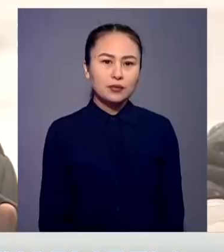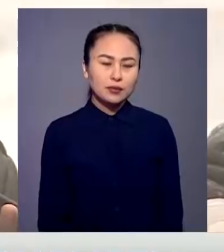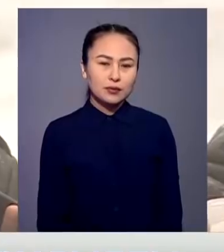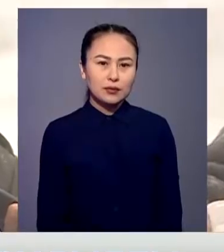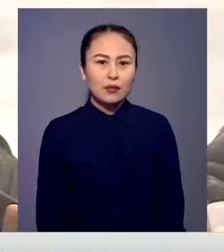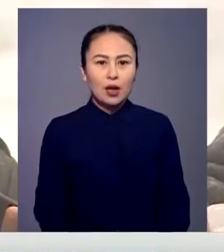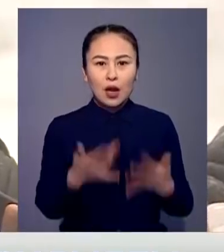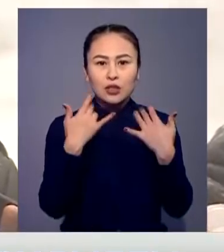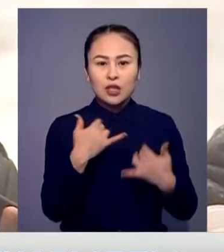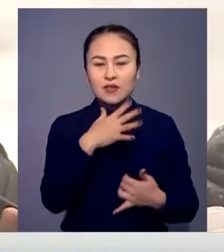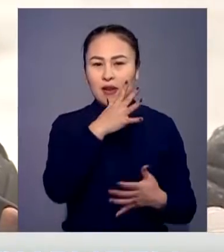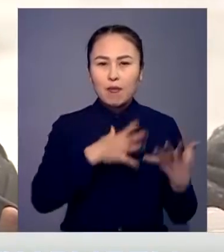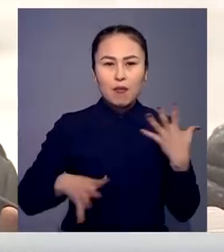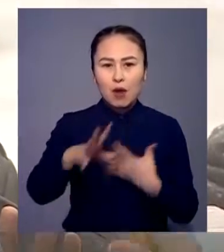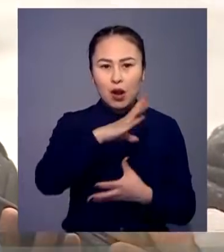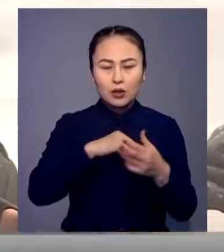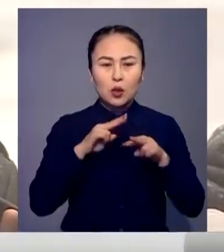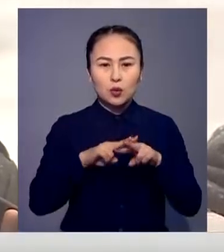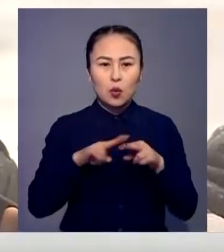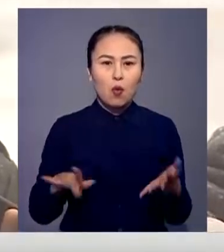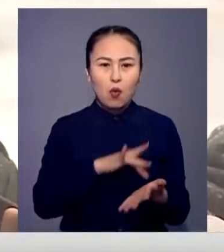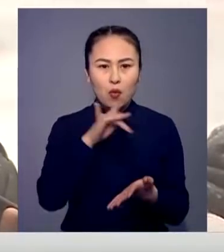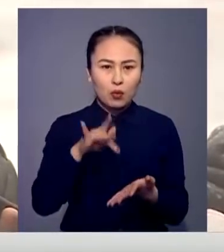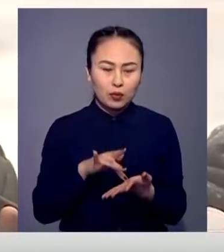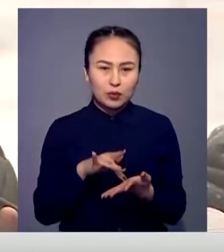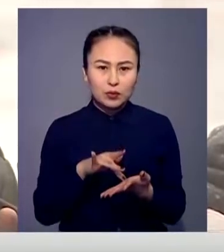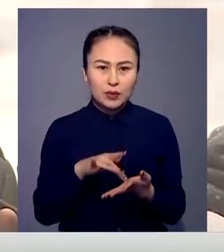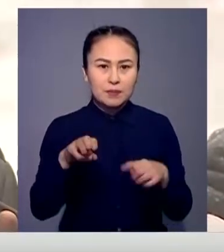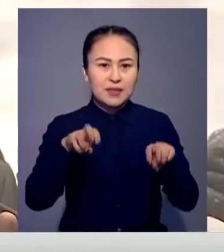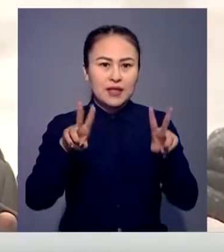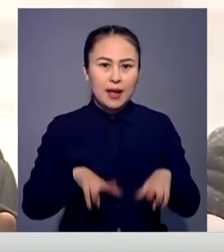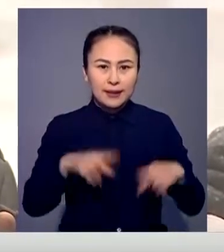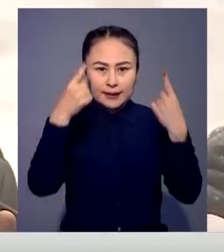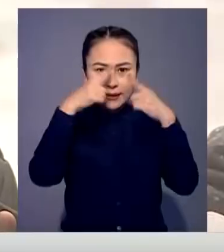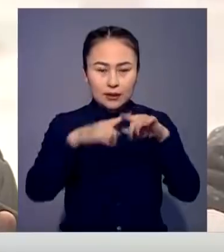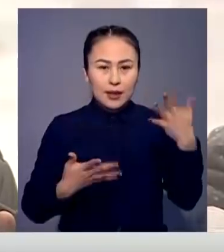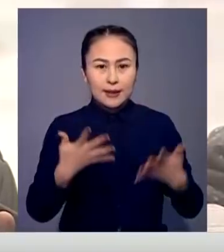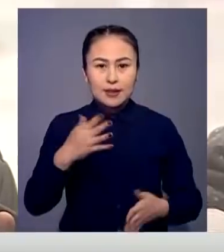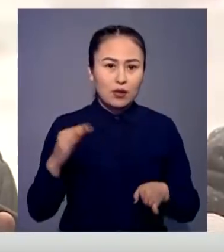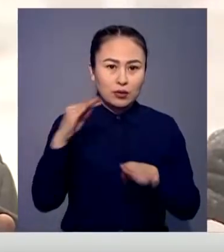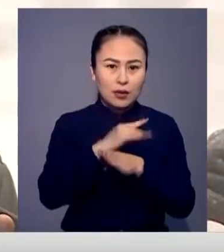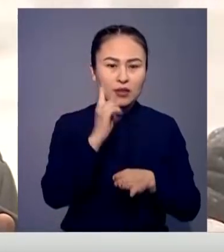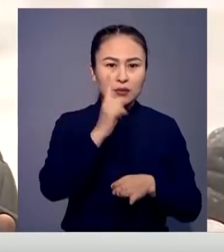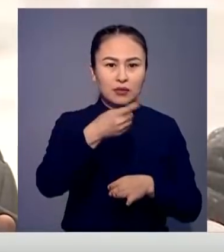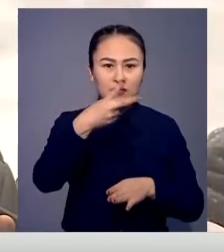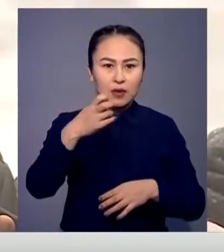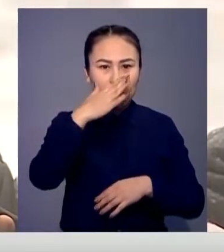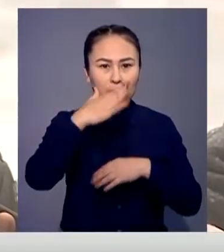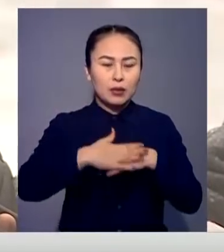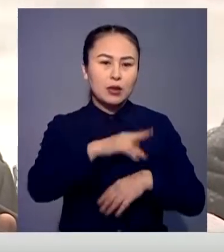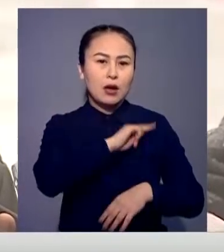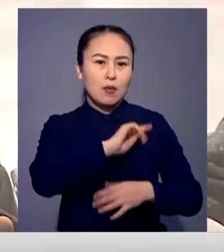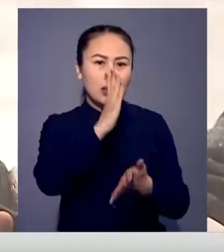Қазіргі таңда бүкіл Нұрсұлтан қаласындағы арнайы техниканы қосқанда 1200-ге жуық техника жұмыс істеп